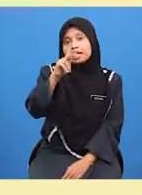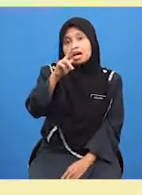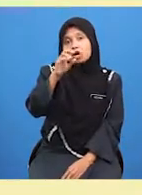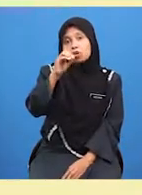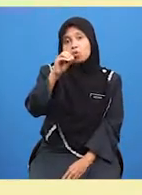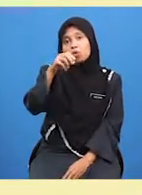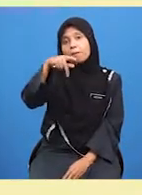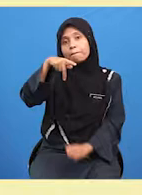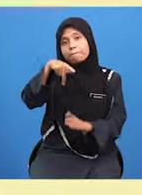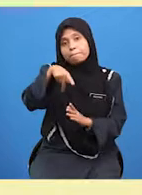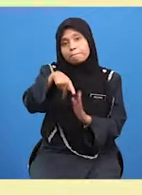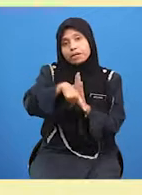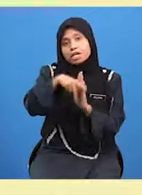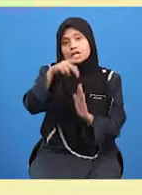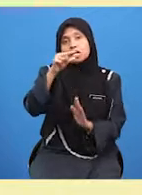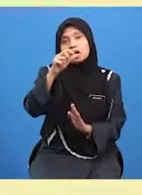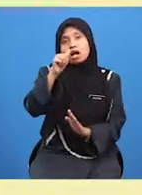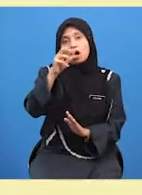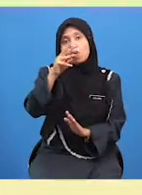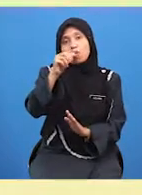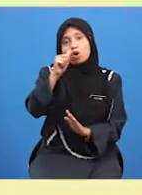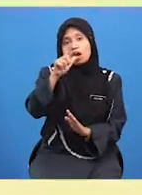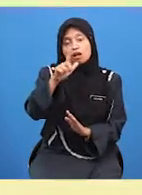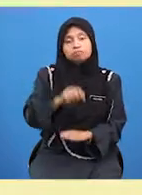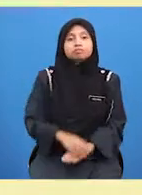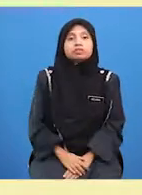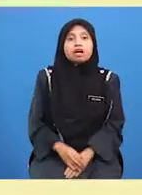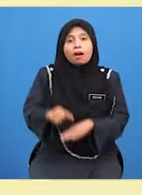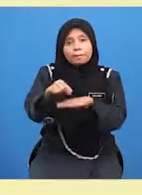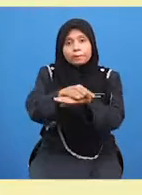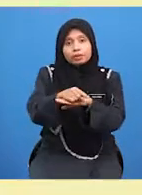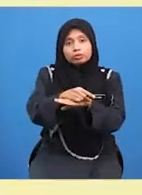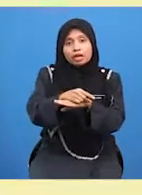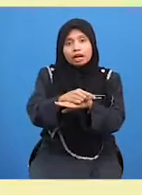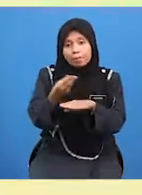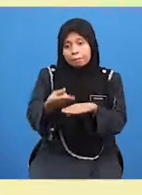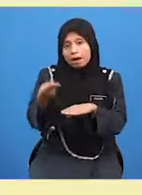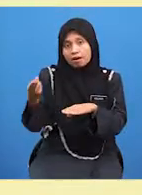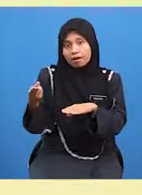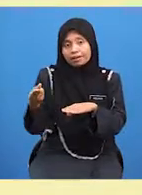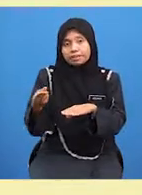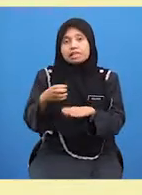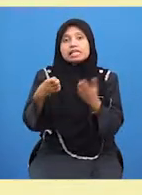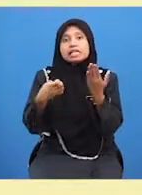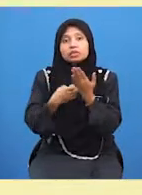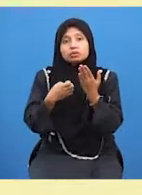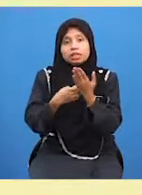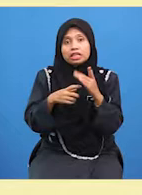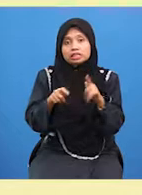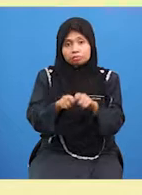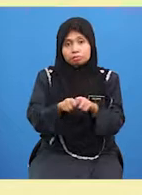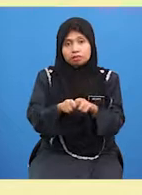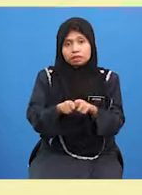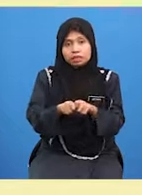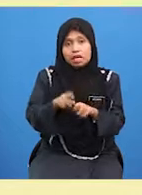pengawal sebagai salah satu daripada komponen produk tersebut. Penggunaan komponen elektronik